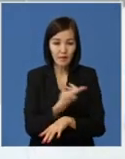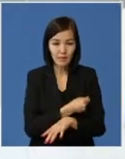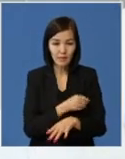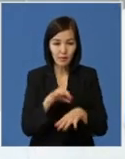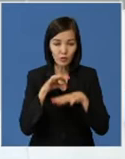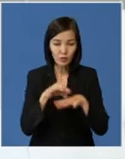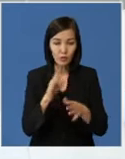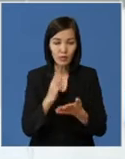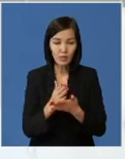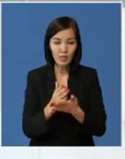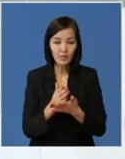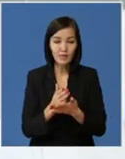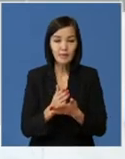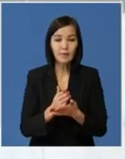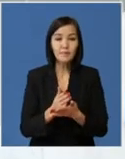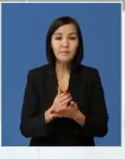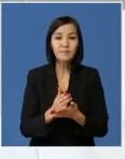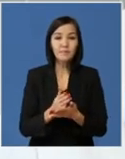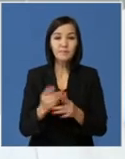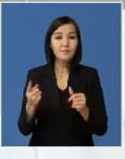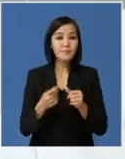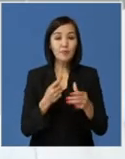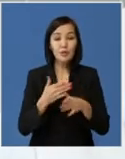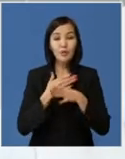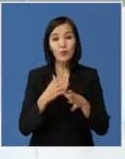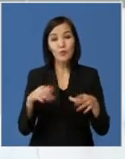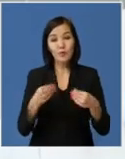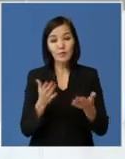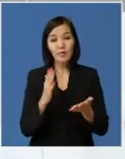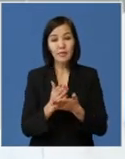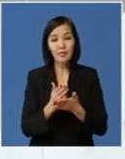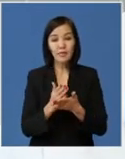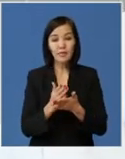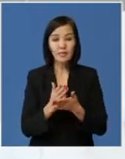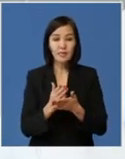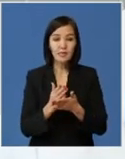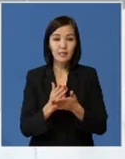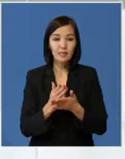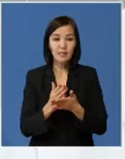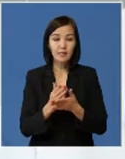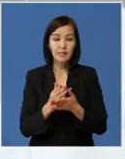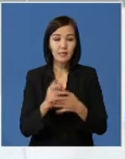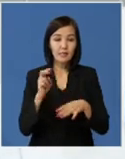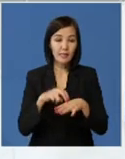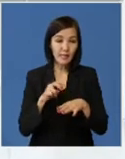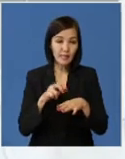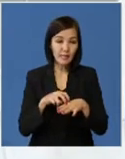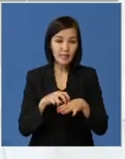жүргізіледі бұл жерде. Алғашқы көмектер көрсетіледі. Өнеген жаңағы дәрігерлік